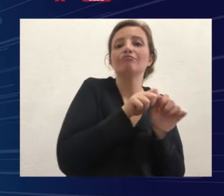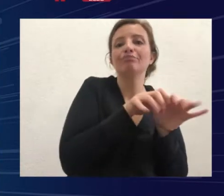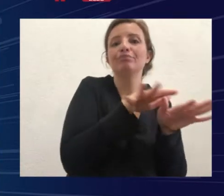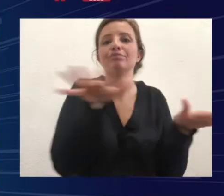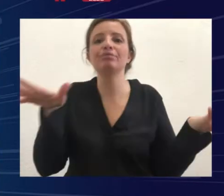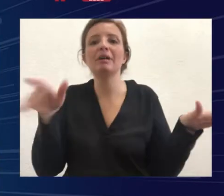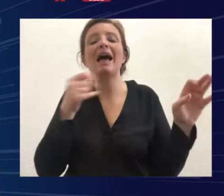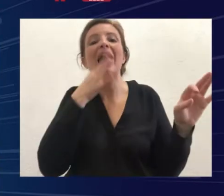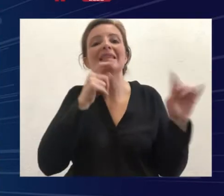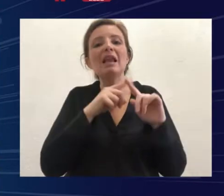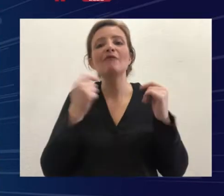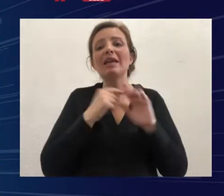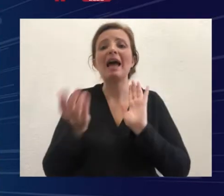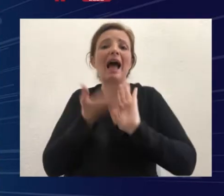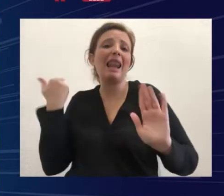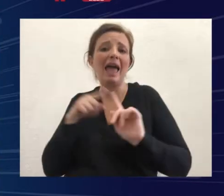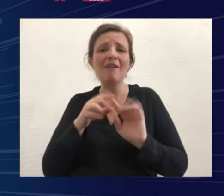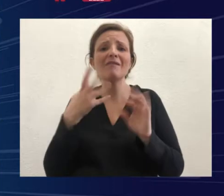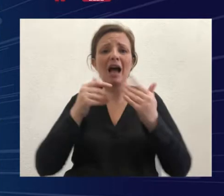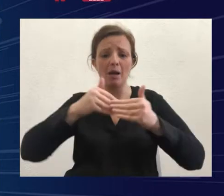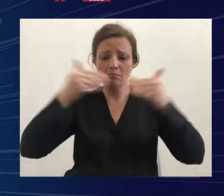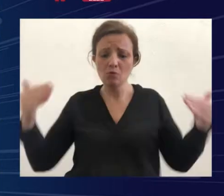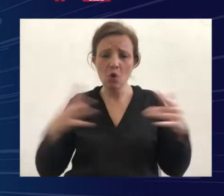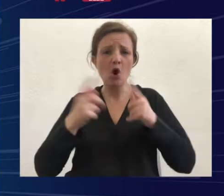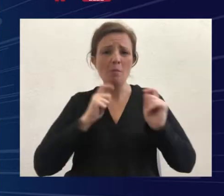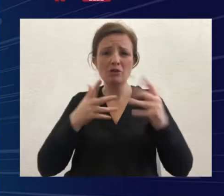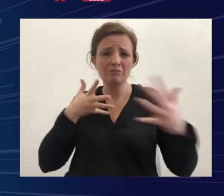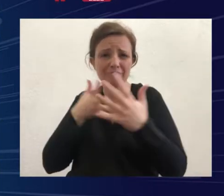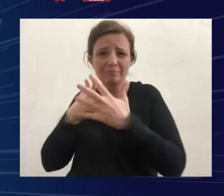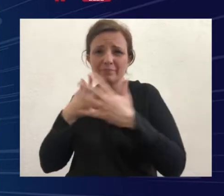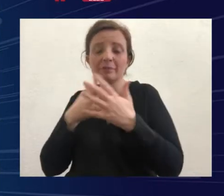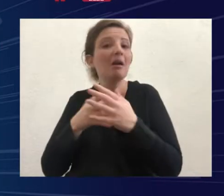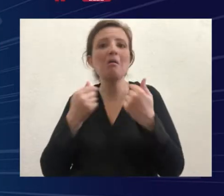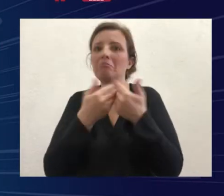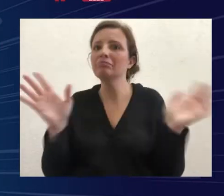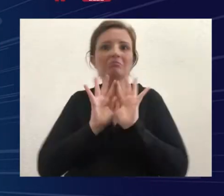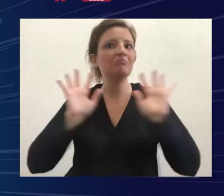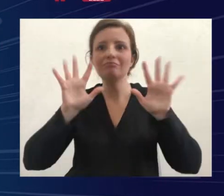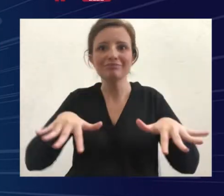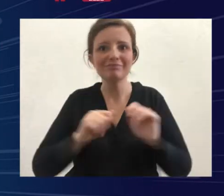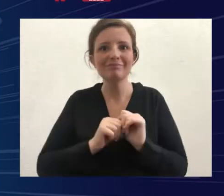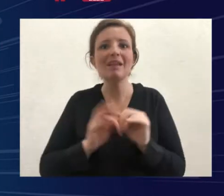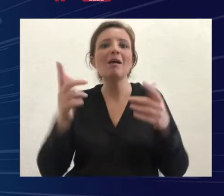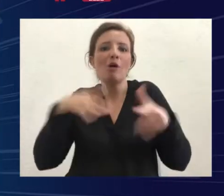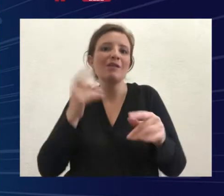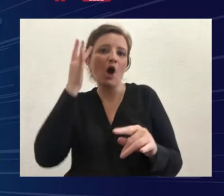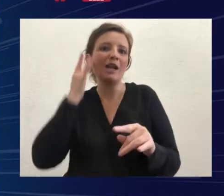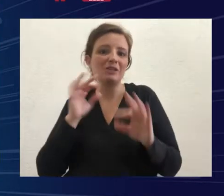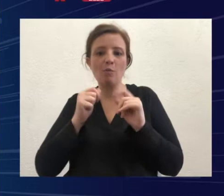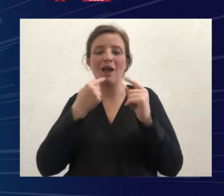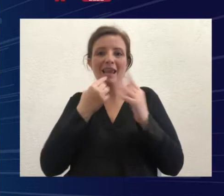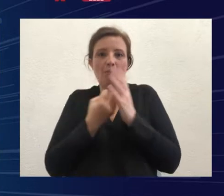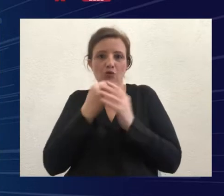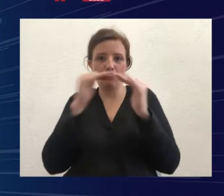propri mercati e quindi di eliminare quelle che sono delle vere e proprie barriere commerciali che altrimenti si interporrebbero tra